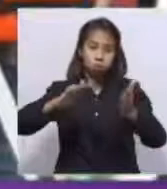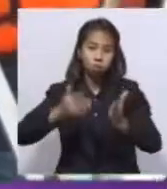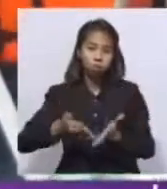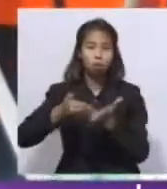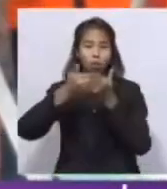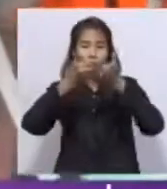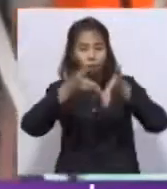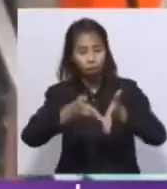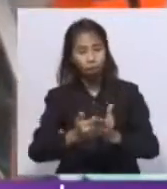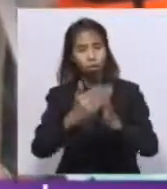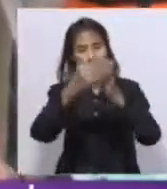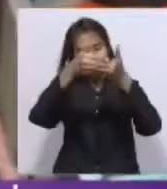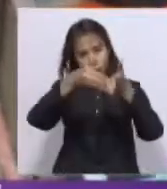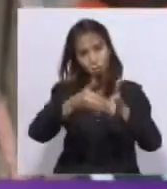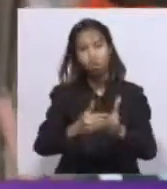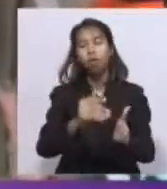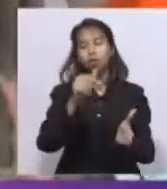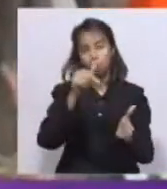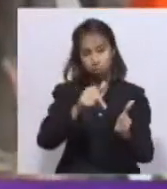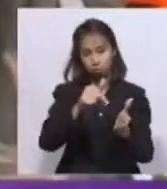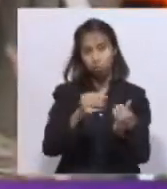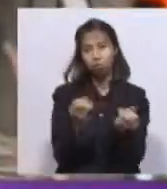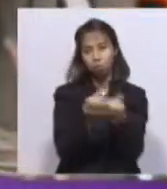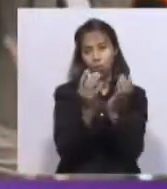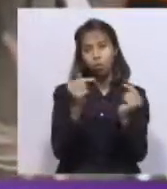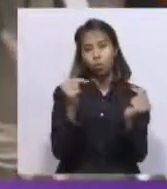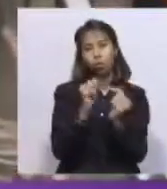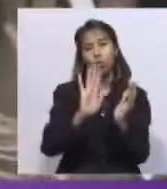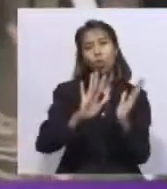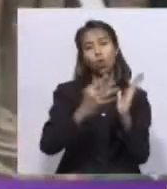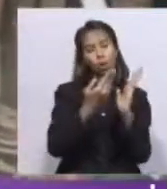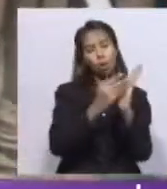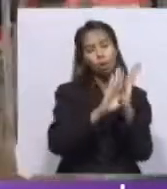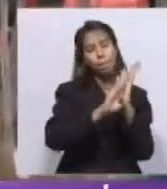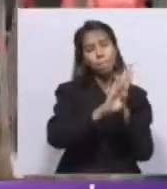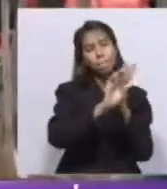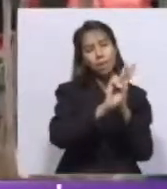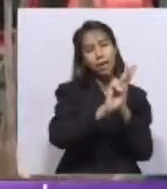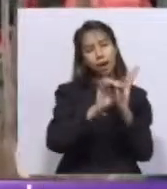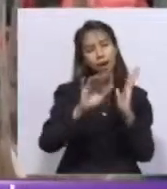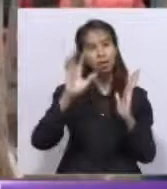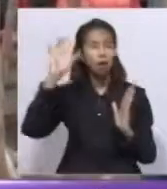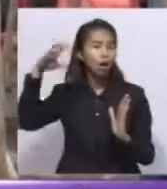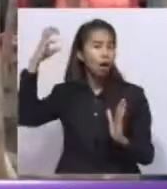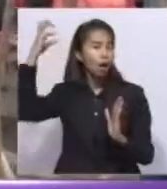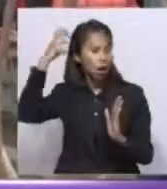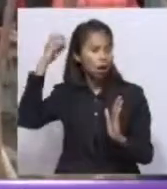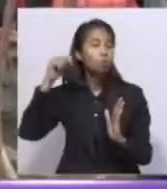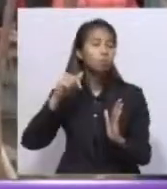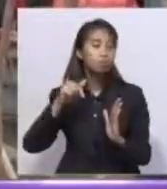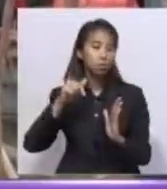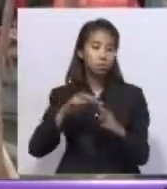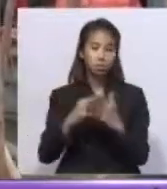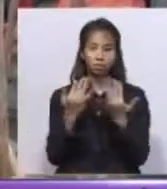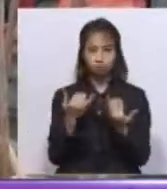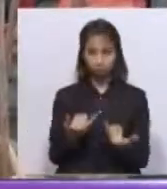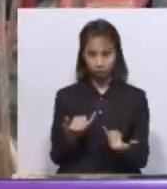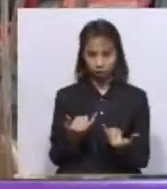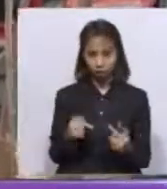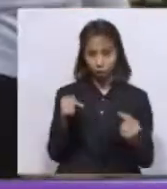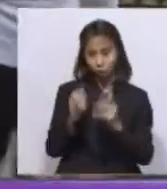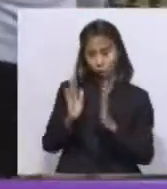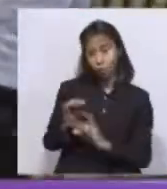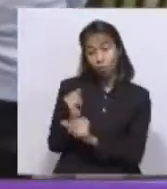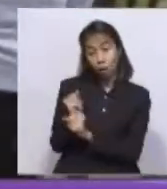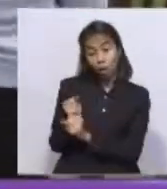ต่อเรือระหว่างท่าเรือศุลกากรบึงกาฬกับท่าเรือเมืองปากจันแขวงบริกคำไซเจ้าหน้าที่นะคะด่าน